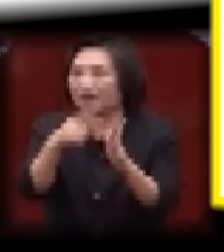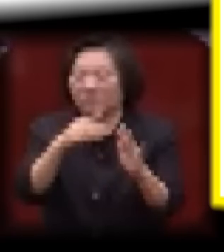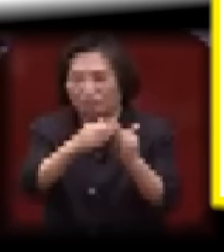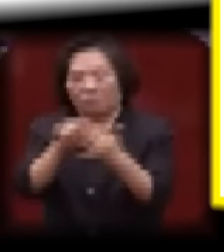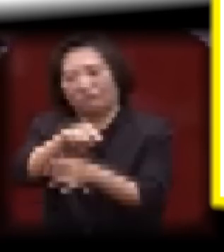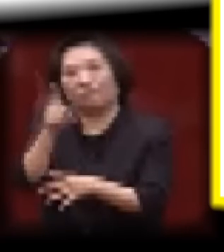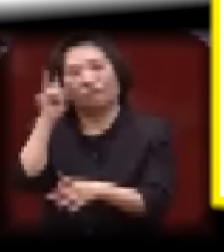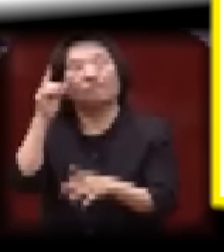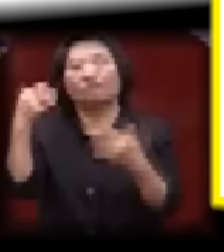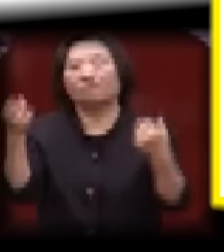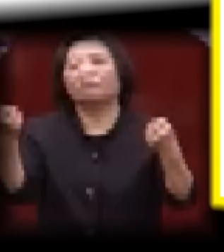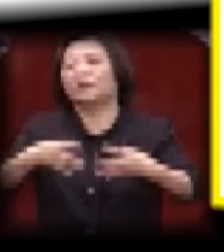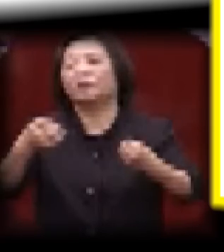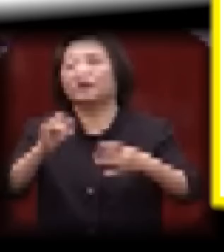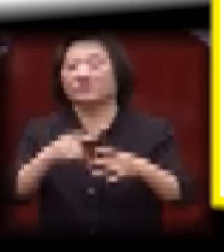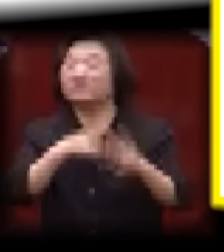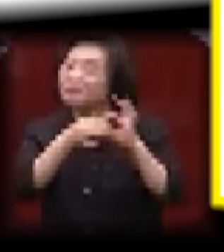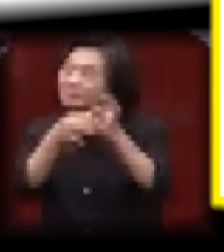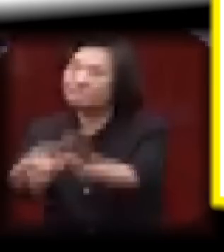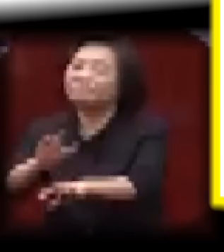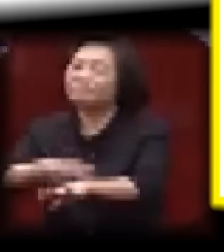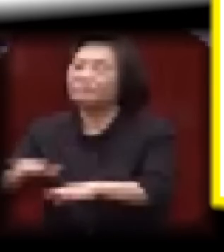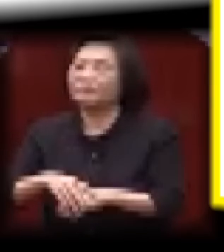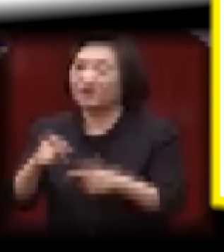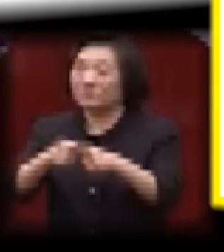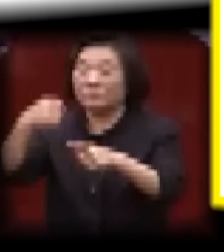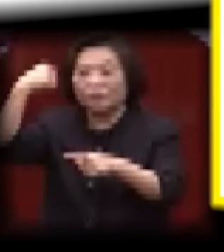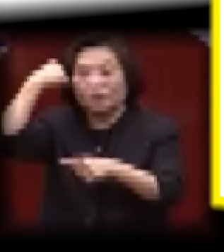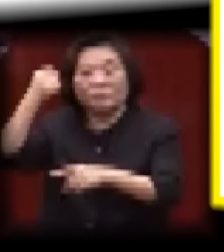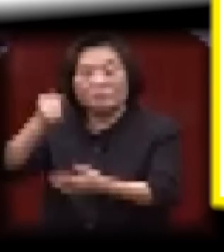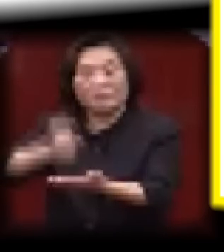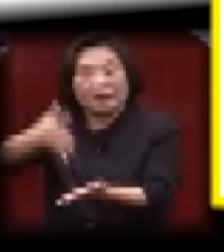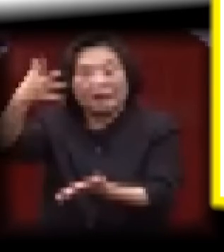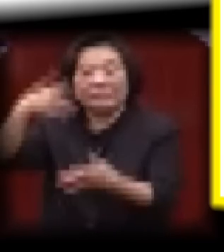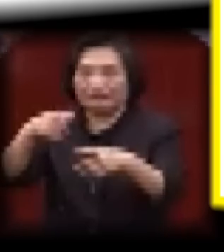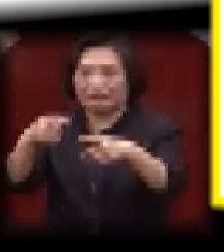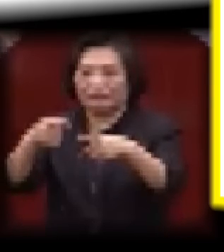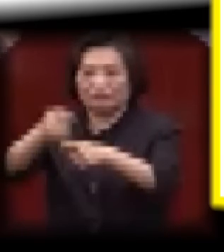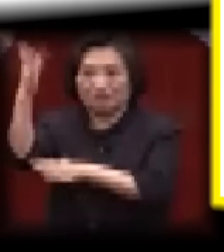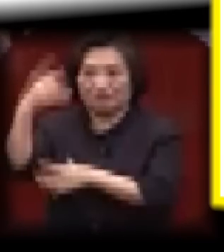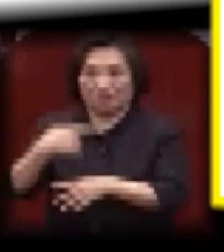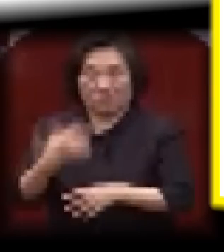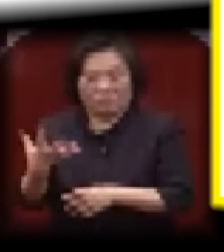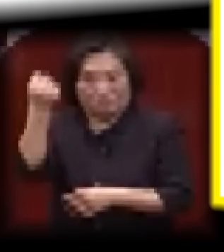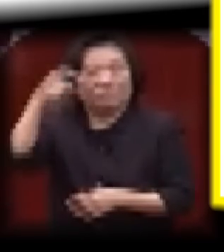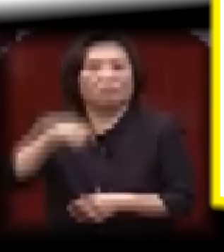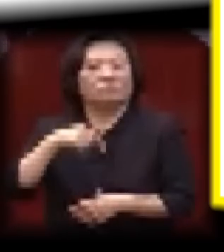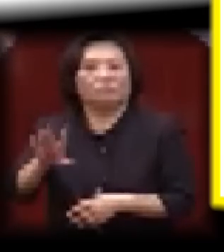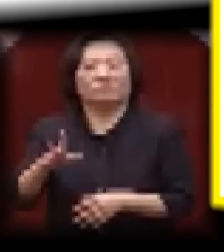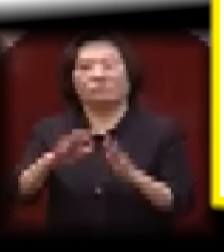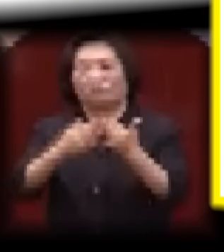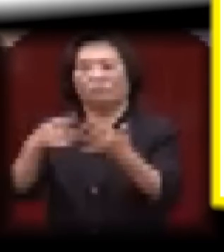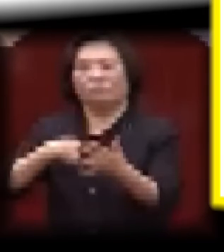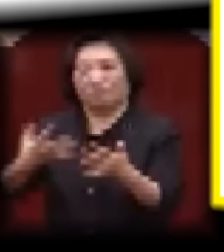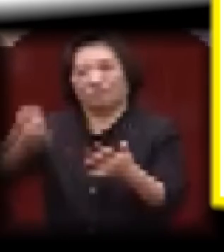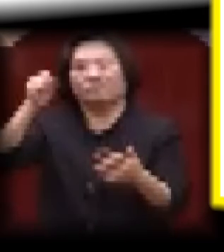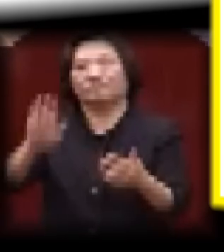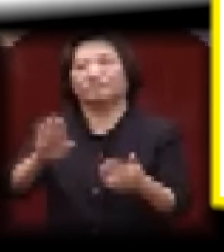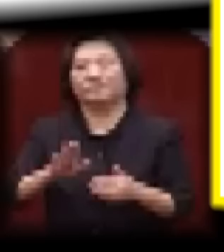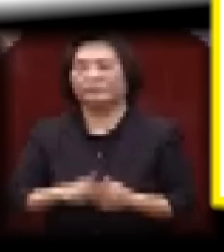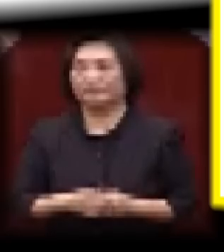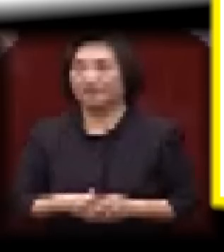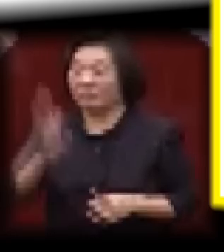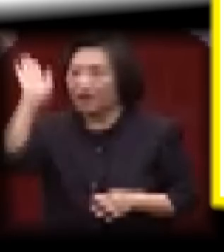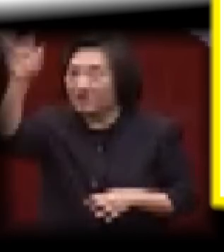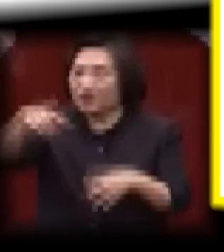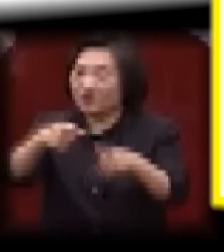这个我们会继续改。OK， 这个还是我觉得公共住宅哈，还是在政府手中有一定的数量。将来公共住宅哈，是不是一